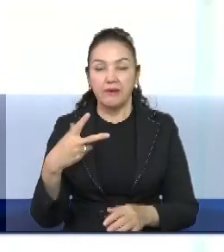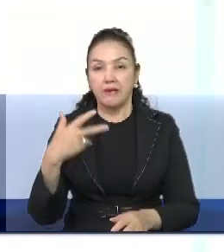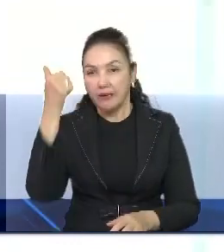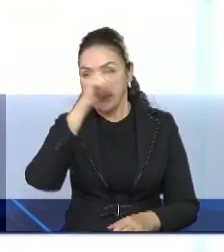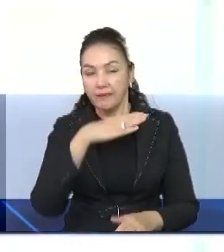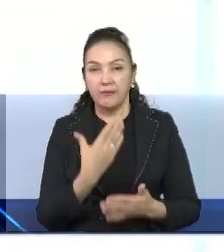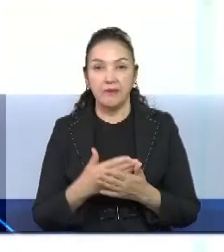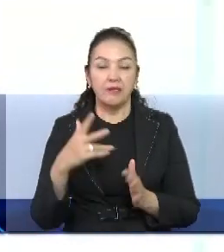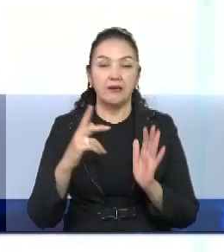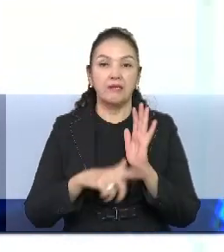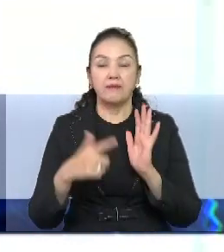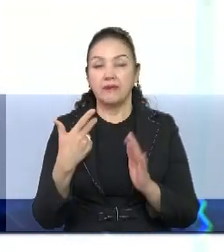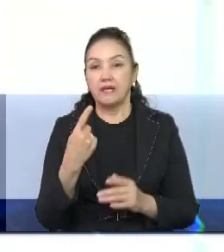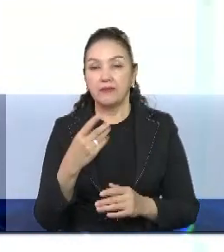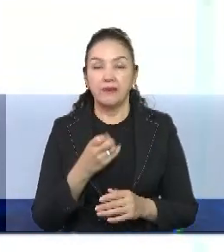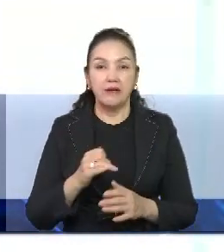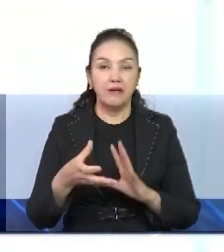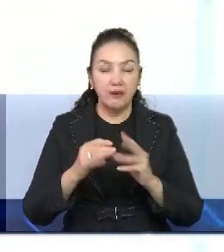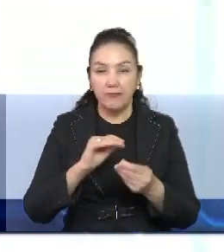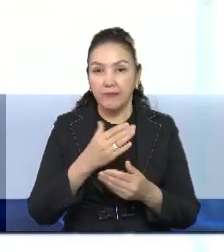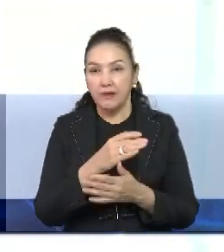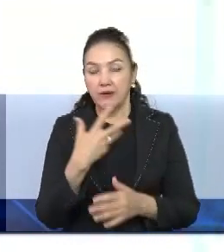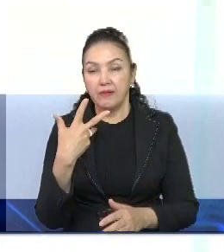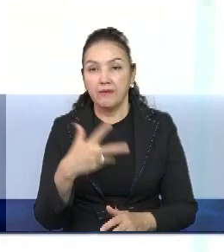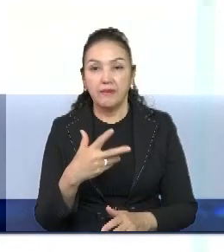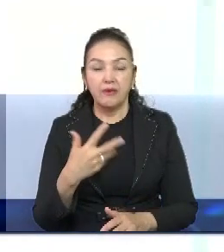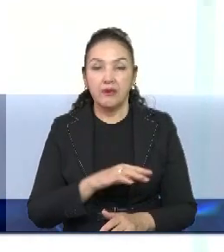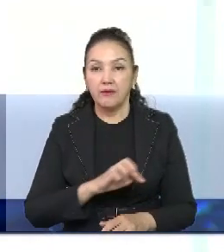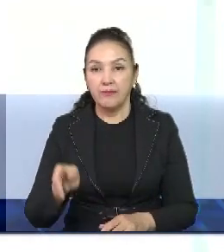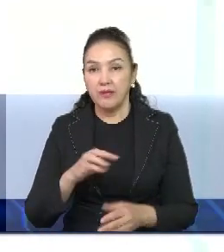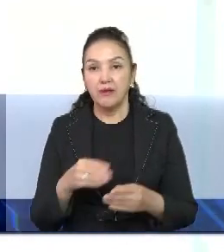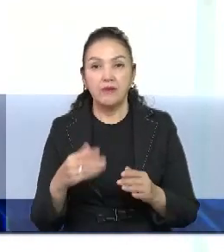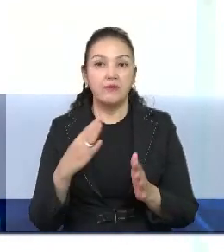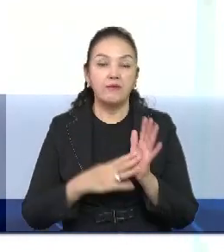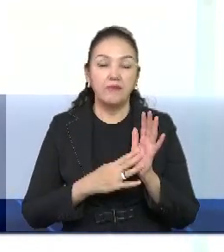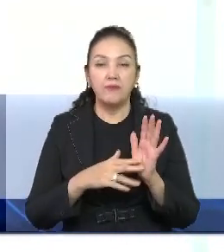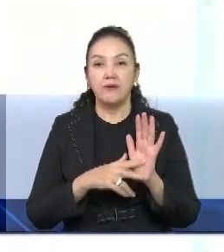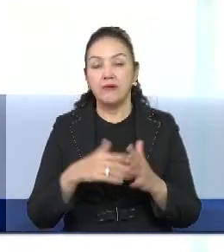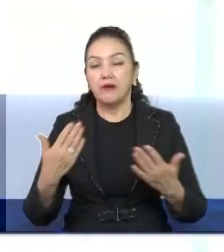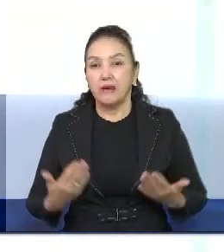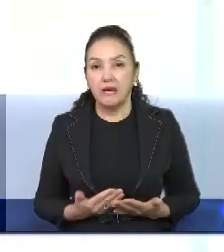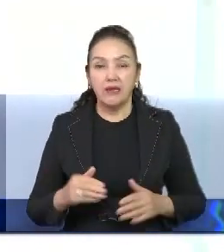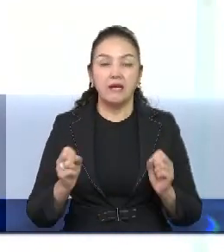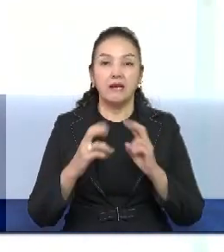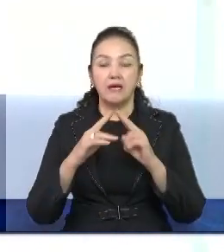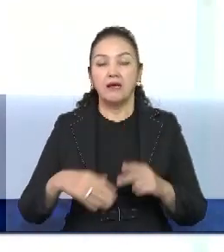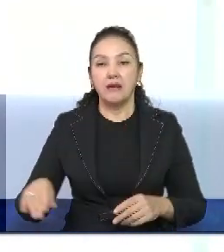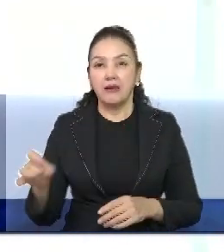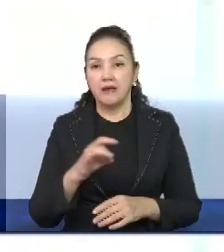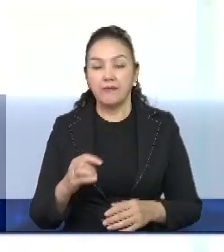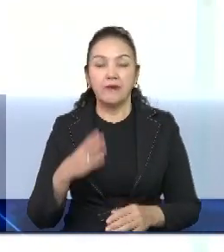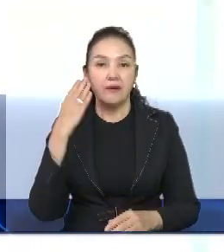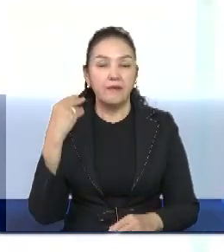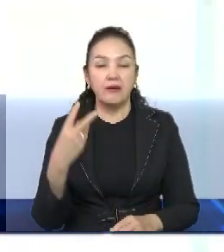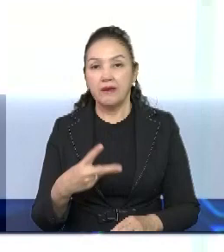реализуется 71 проект на общую сумму свыше 1 миллиарда тенге 48 проектов обращается в жизнь по району Астана и 23